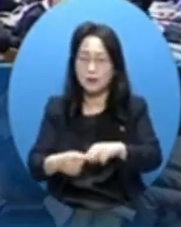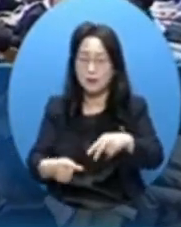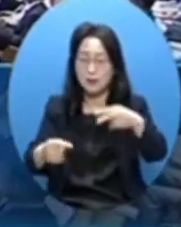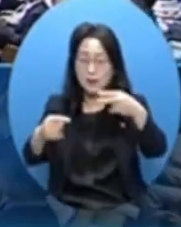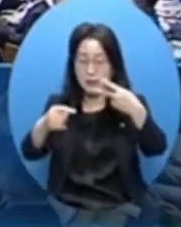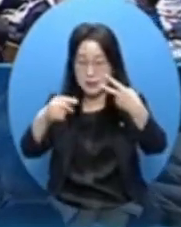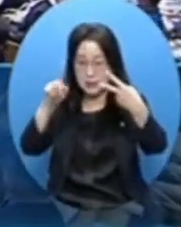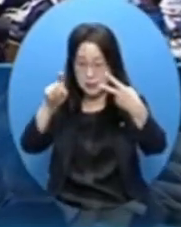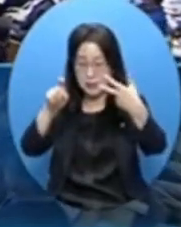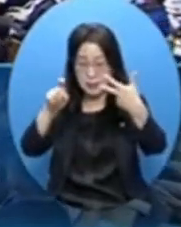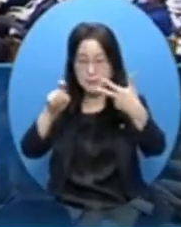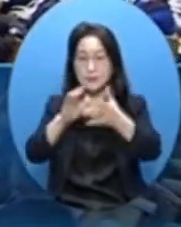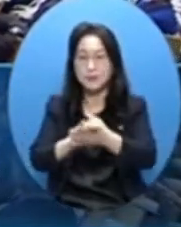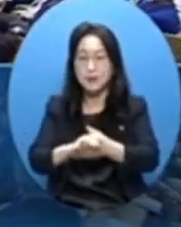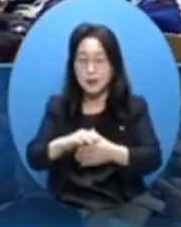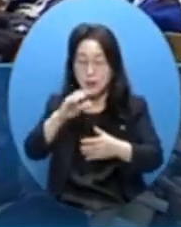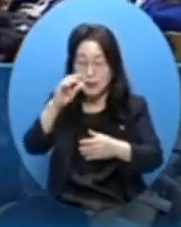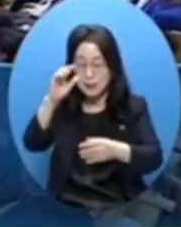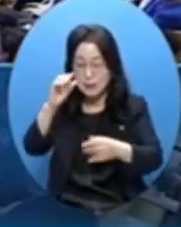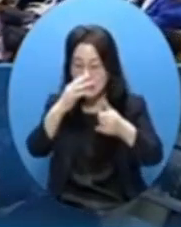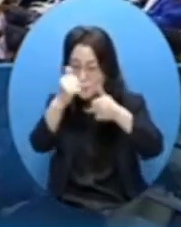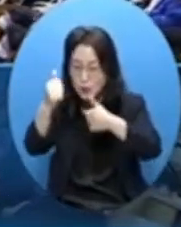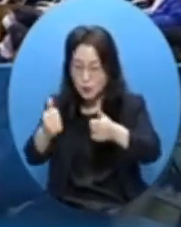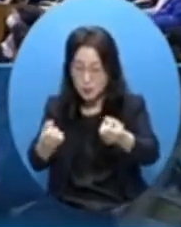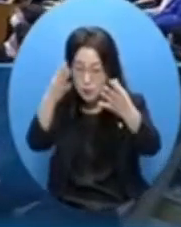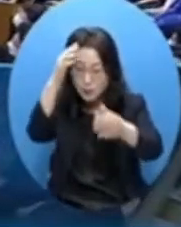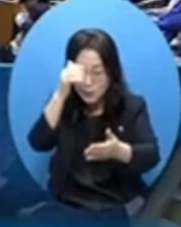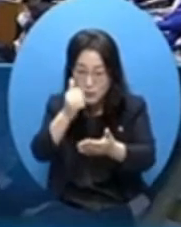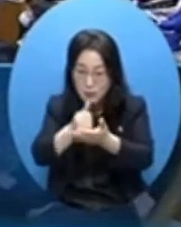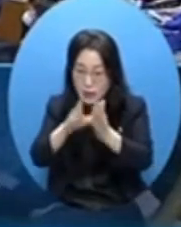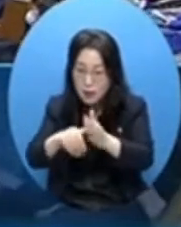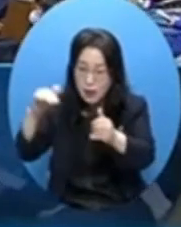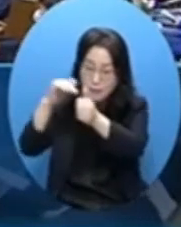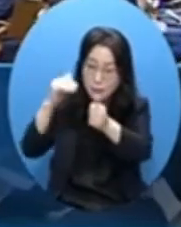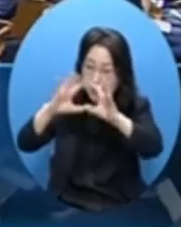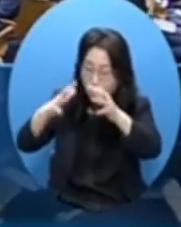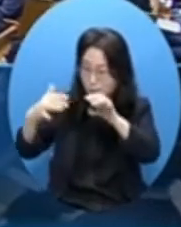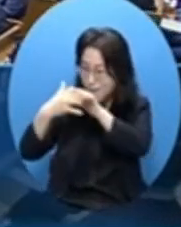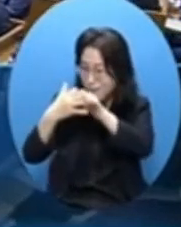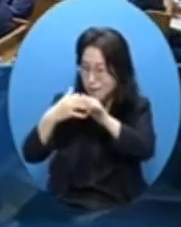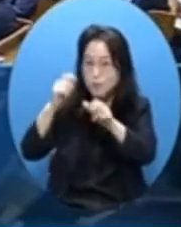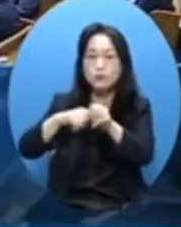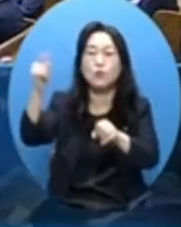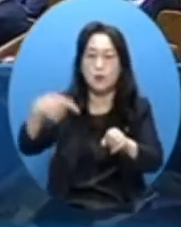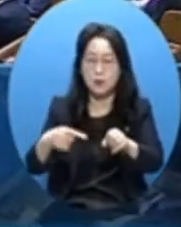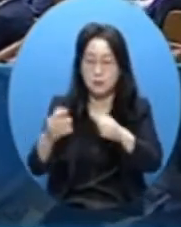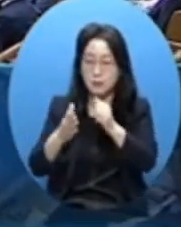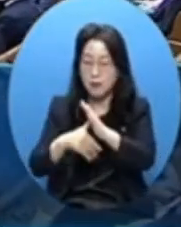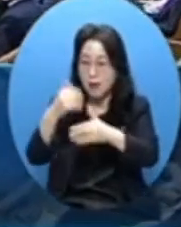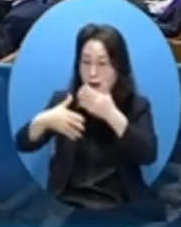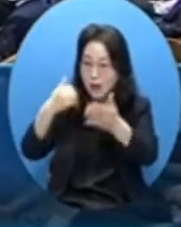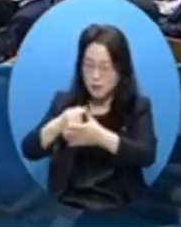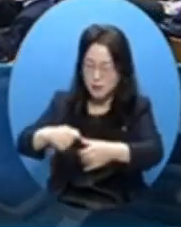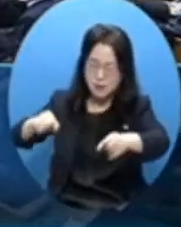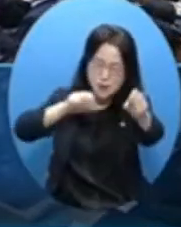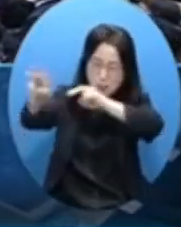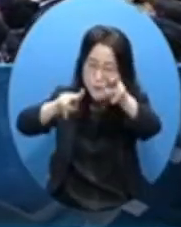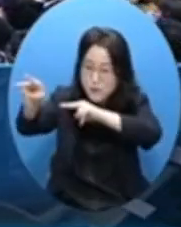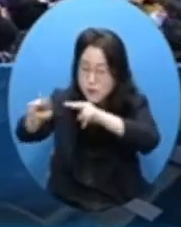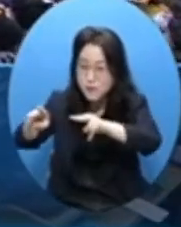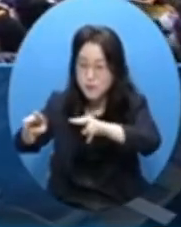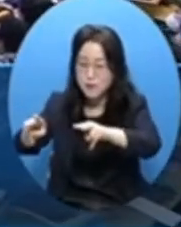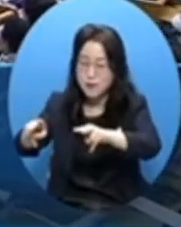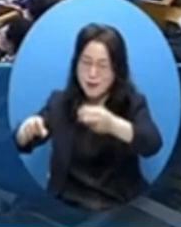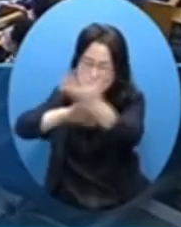사무엘이 번제를 드릴 때에 블레셋 사람이 이스라엘과 싸우려고 가까이 오매 그 날에 약이 서블릿 사람에게 큰 우려를 바라요 그들을 어지럽게